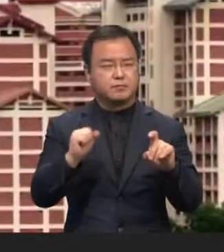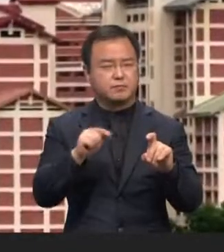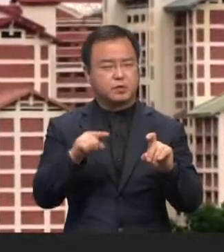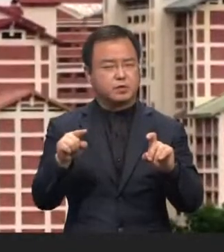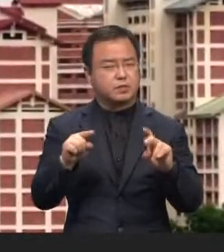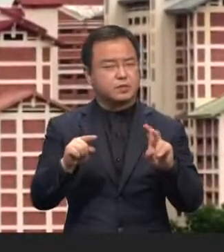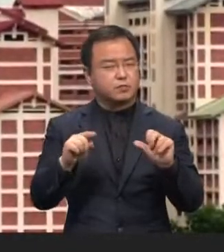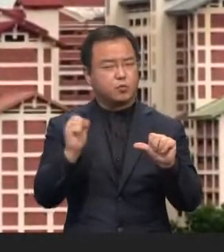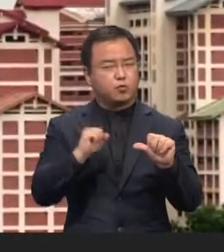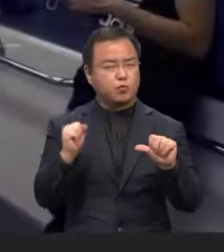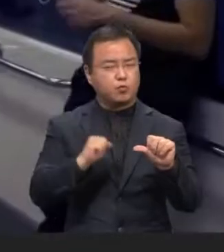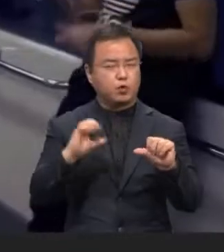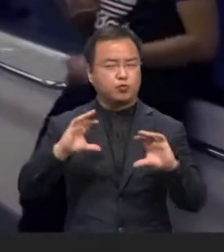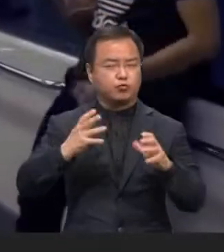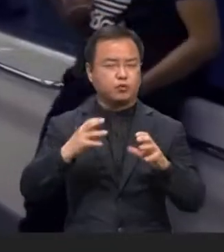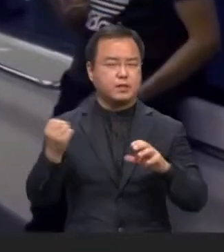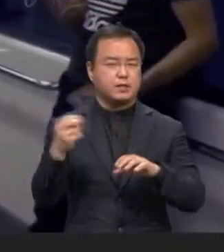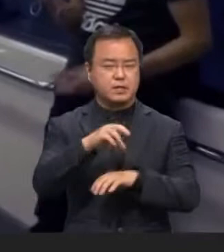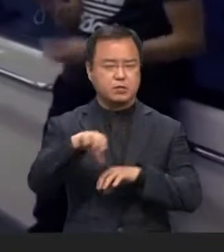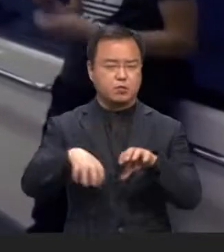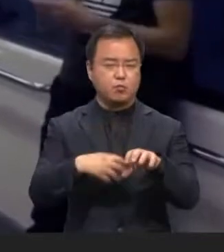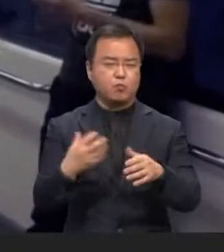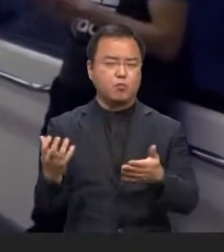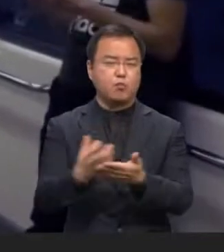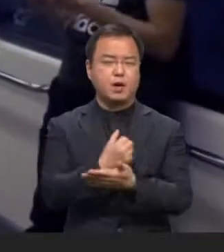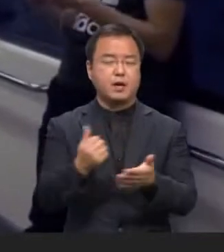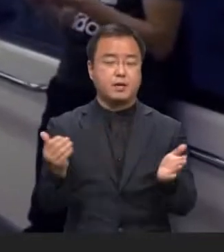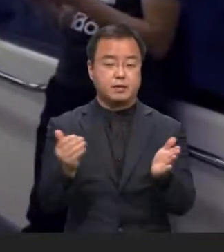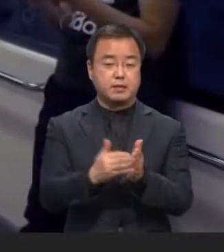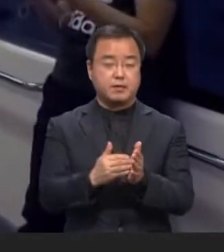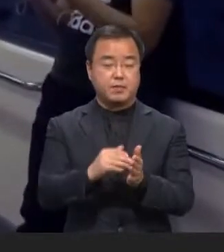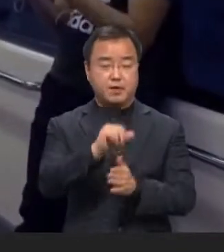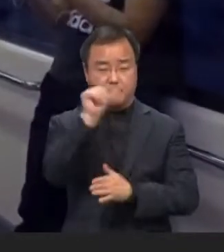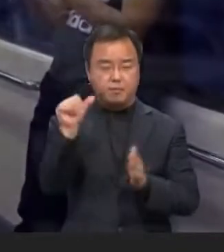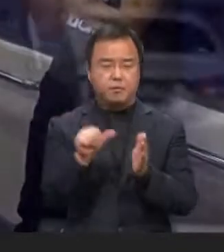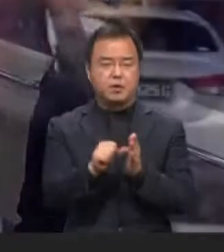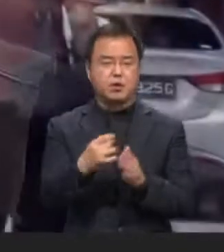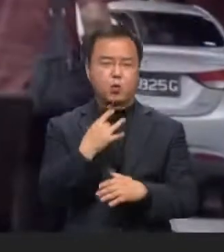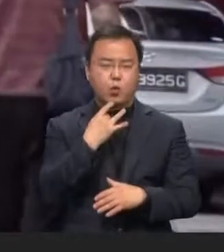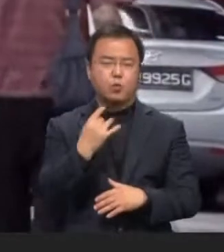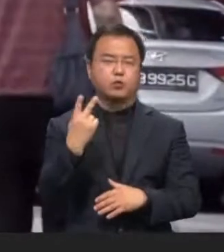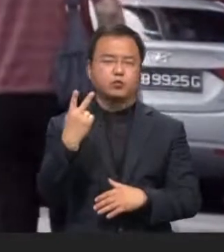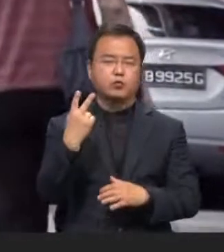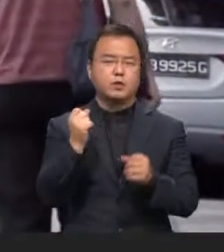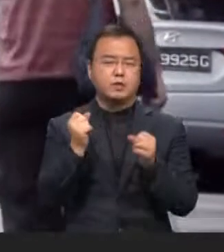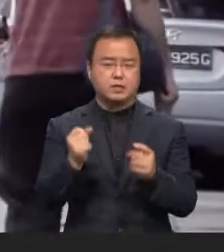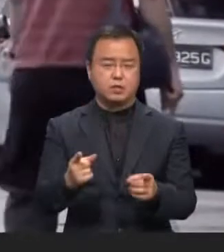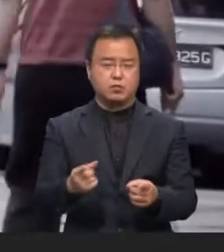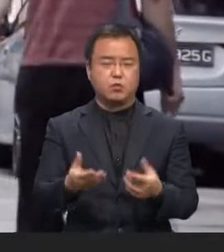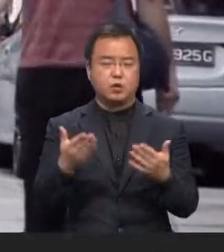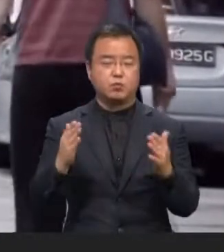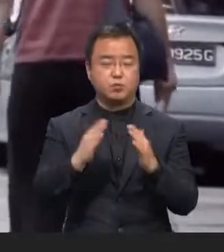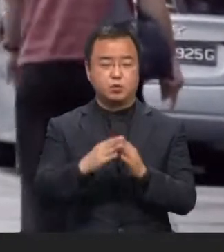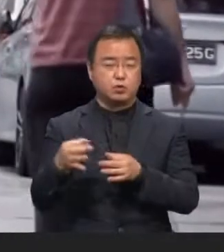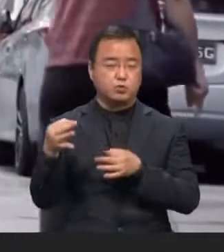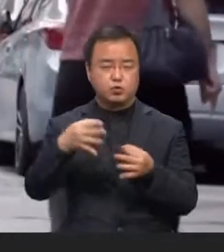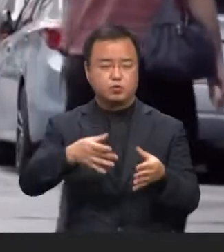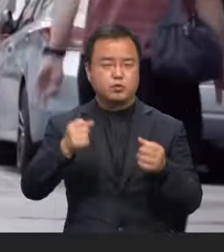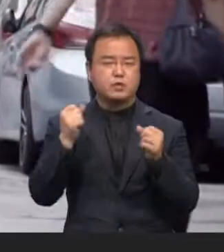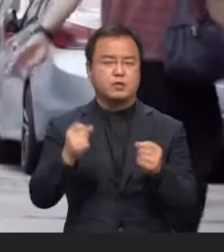환수합니다. 또한 평생 단 두 차례의 분양 기회가 주어지는 만큼 부동산 투기 기회가 줄어듭니다.